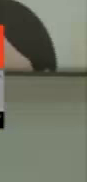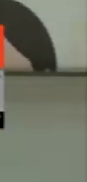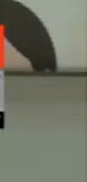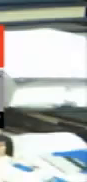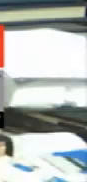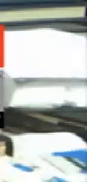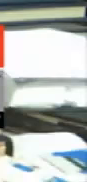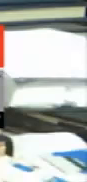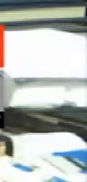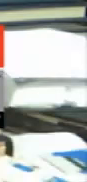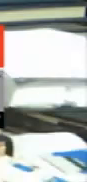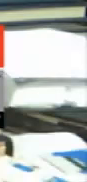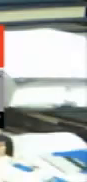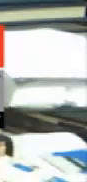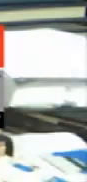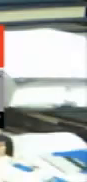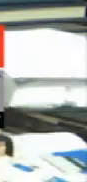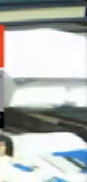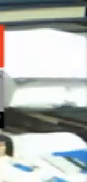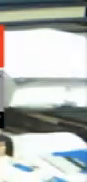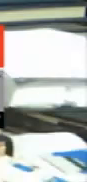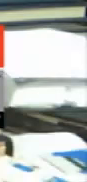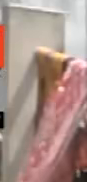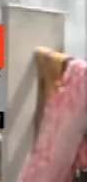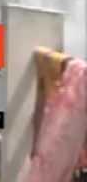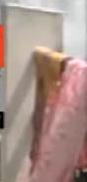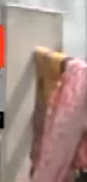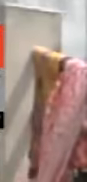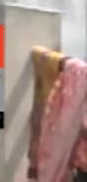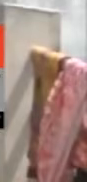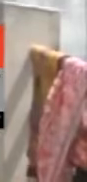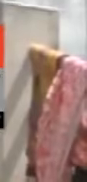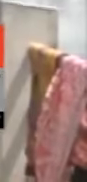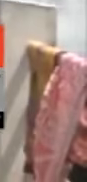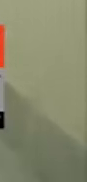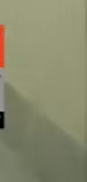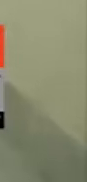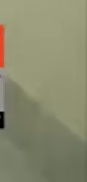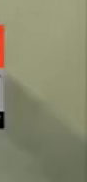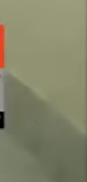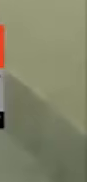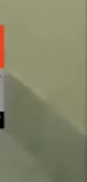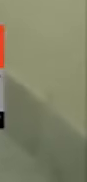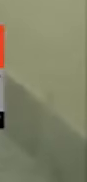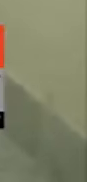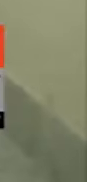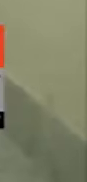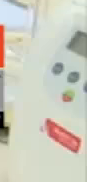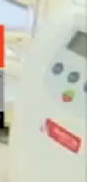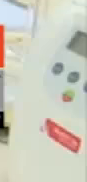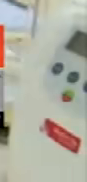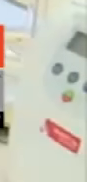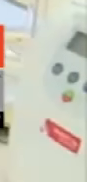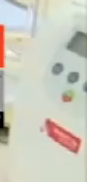নেই কিছুদিনের মধ্যে আপনি দেখবেন যে 4টি আরো বুথ সেখানে স্থাপিত হবে চট্টগ্রাম বিভাগে 2 কোটি মানুষের জন্য